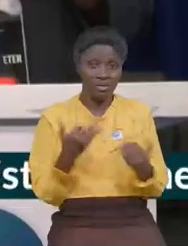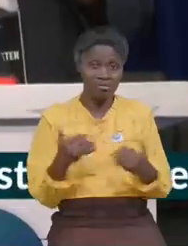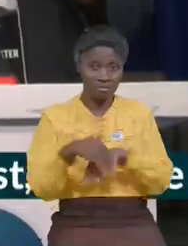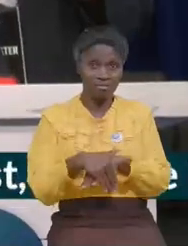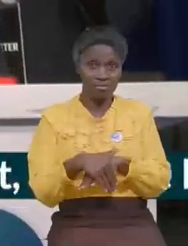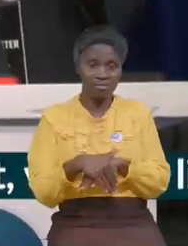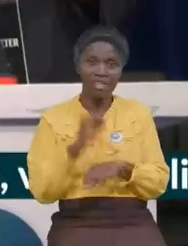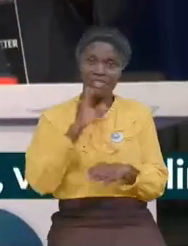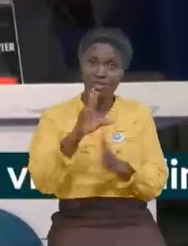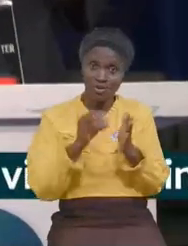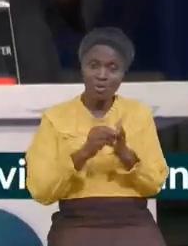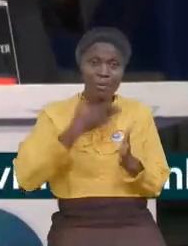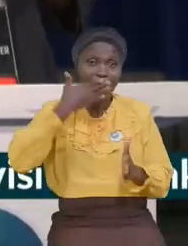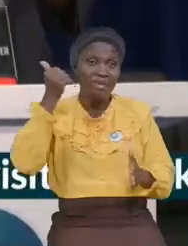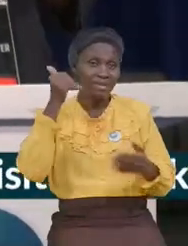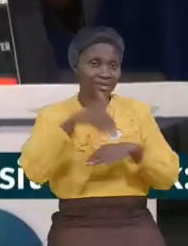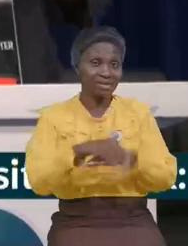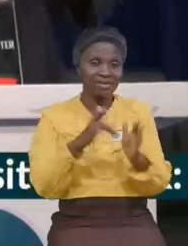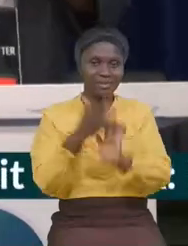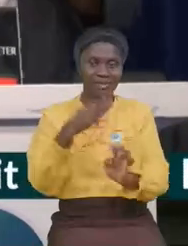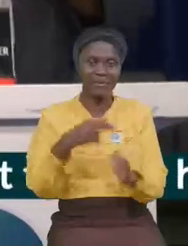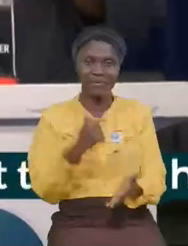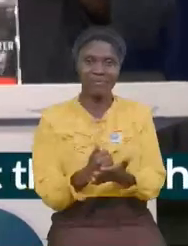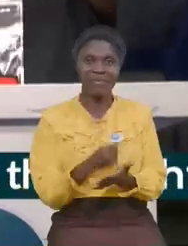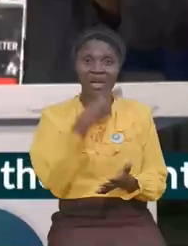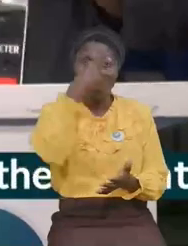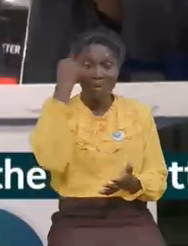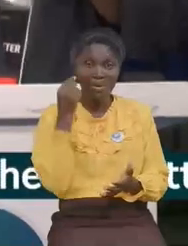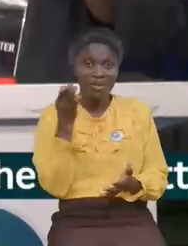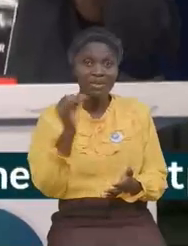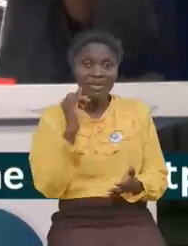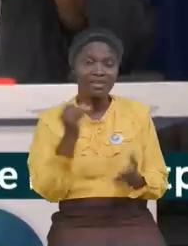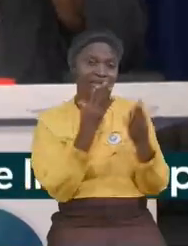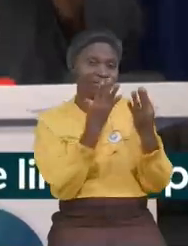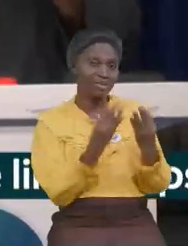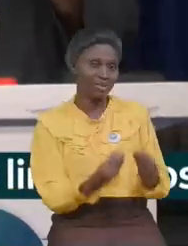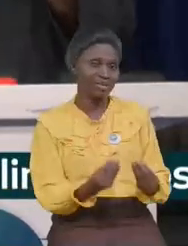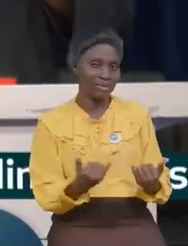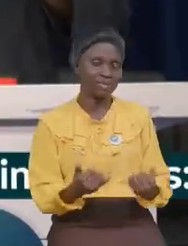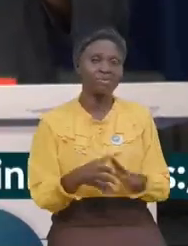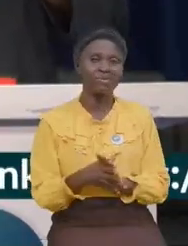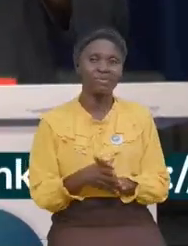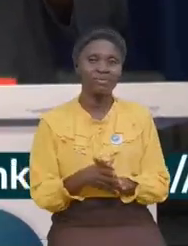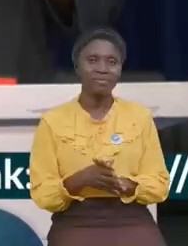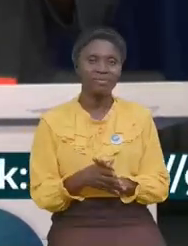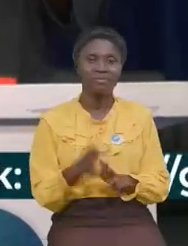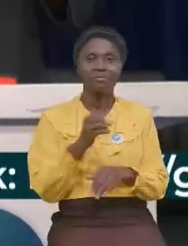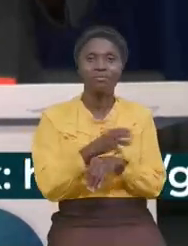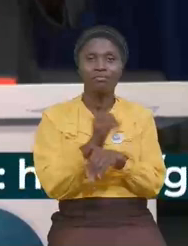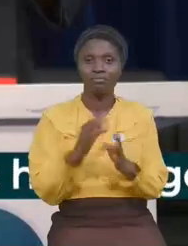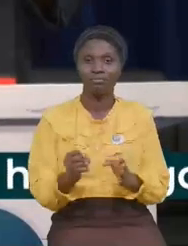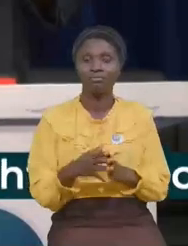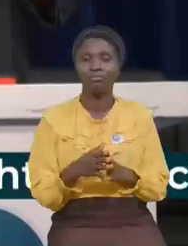soir, c'est la meilleure soirée pour toi parce qu'il y a la solution.